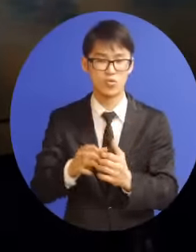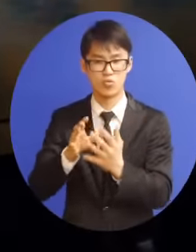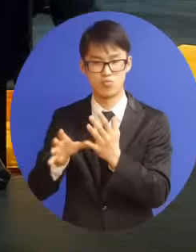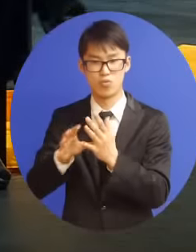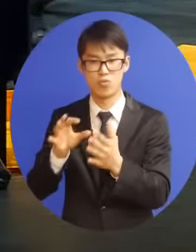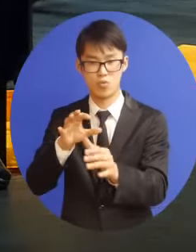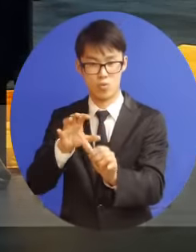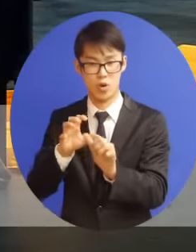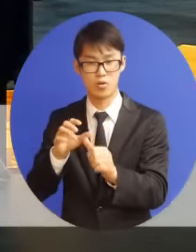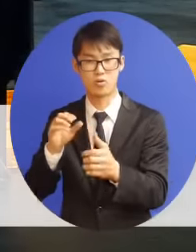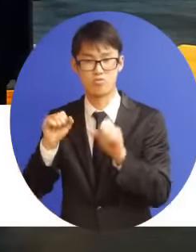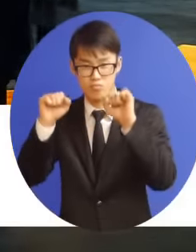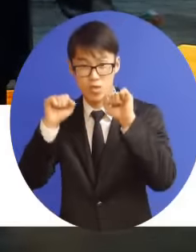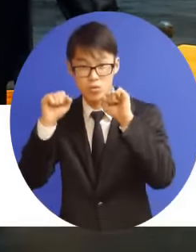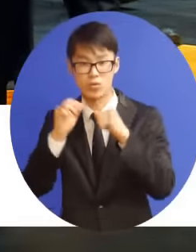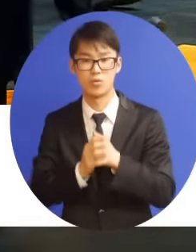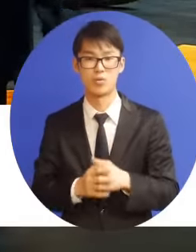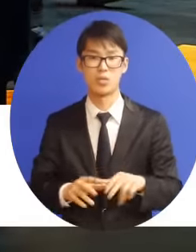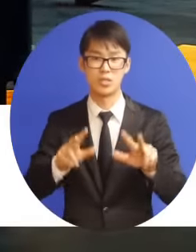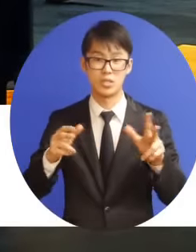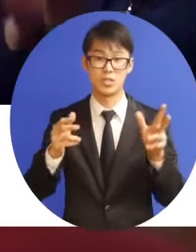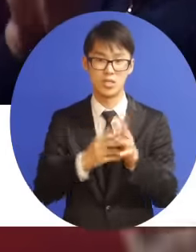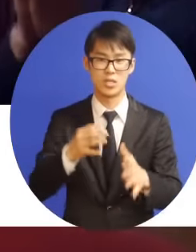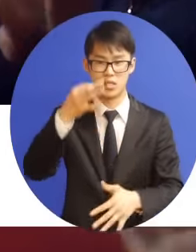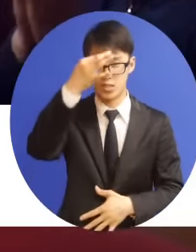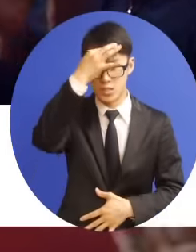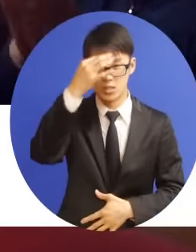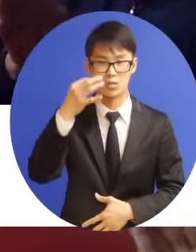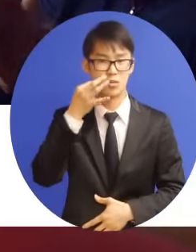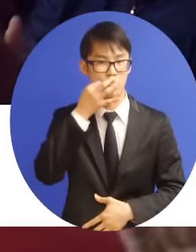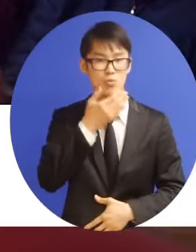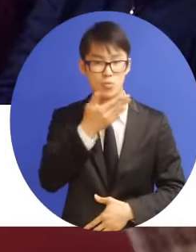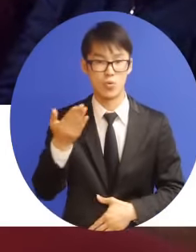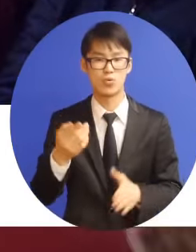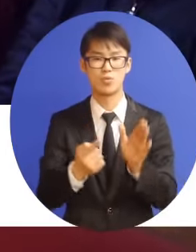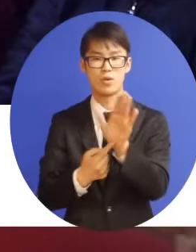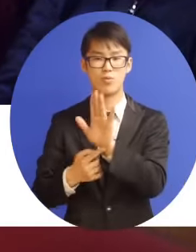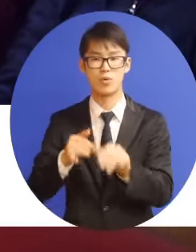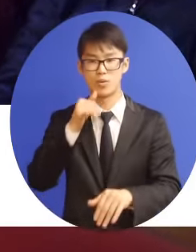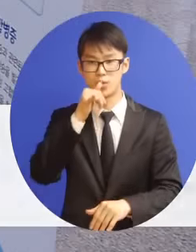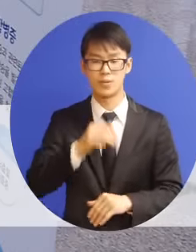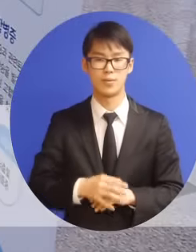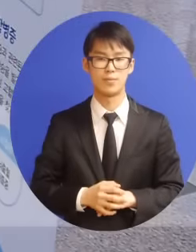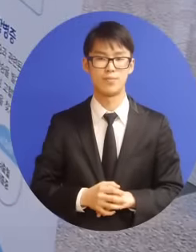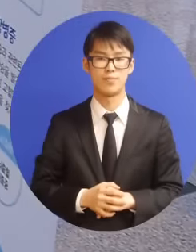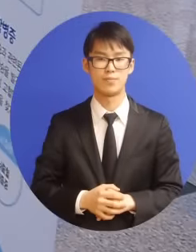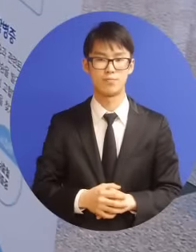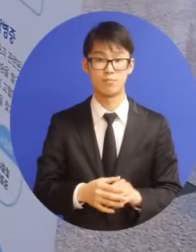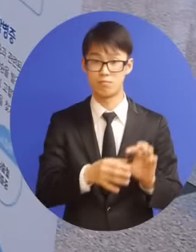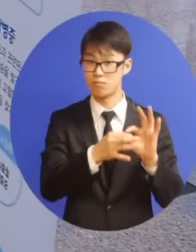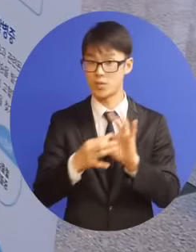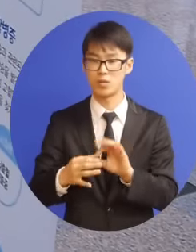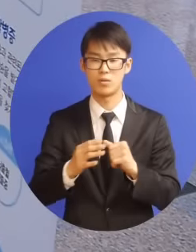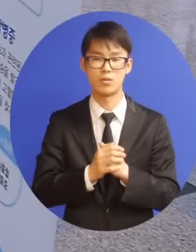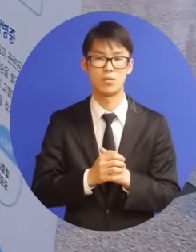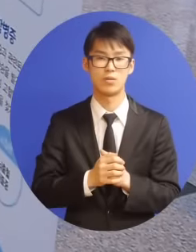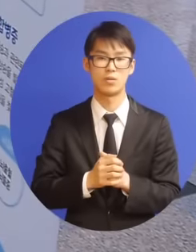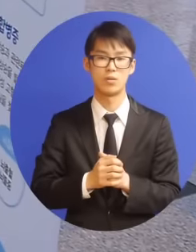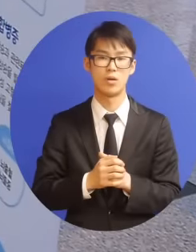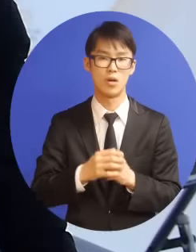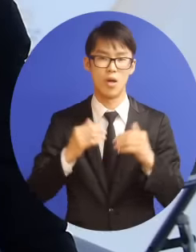건강 에어로빅 등 그동안 갈고 닦은 숨은 기량과 장기를 마음껏 뽐냈습니다. 이와 함께